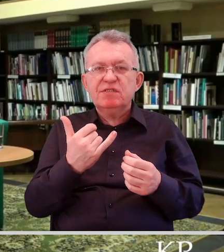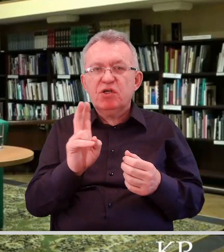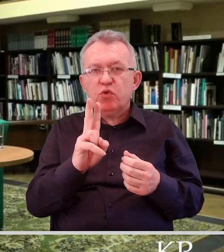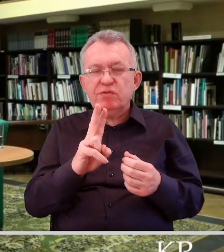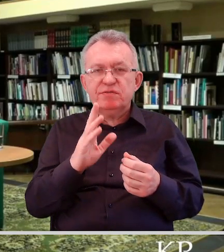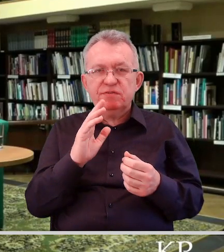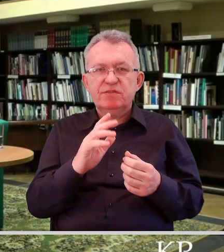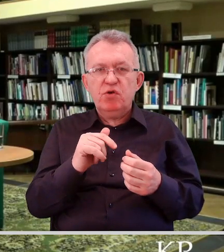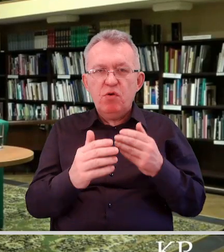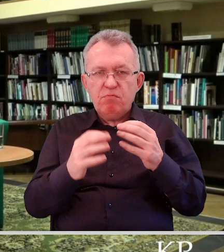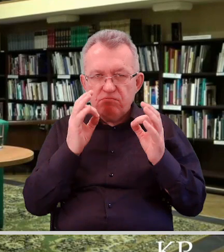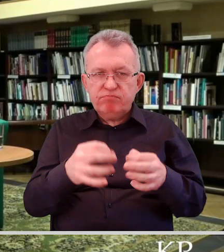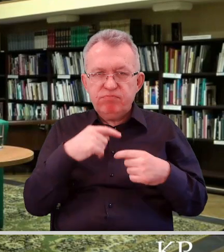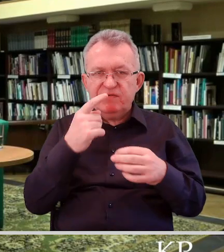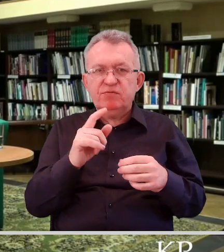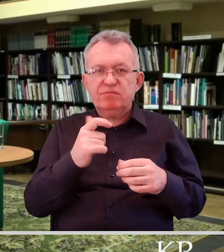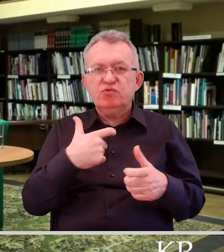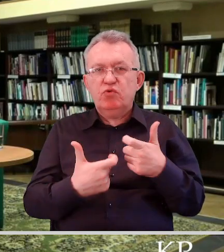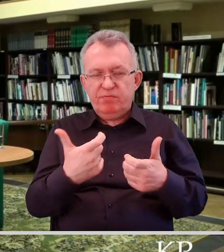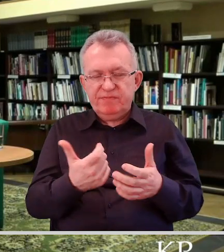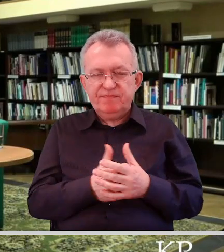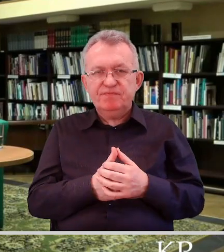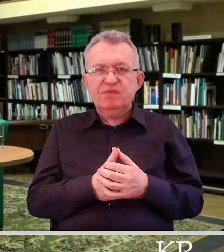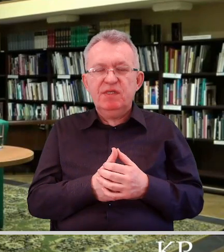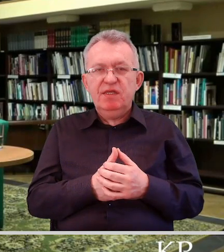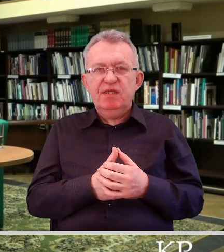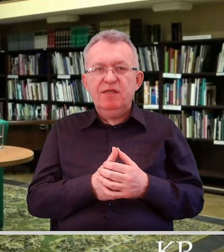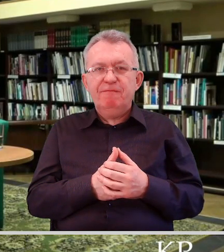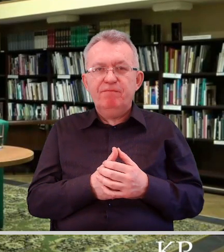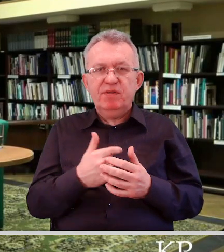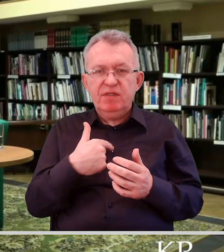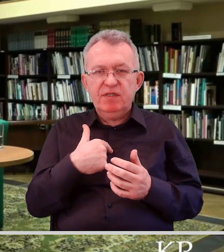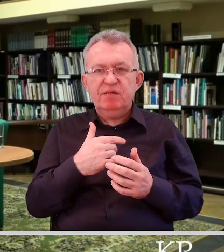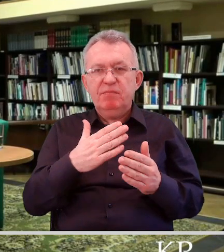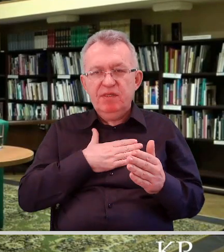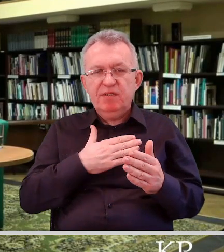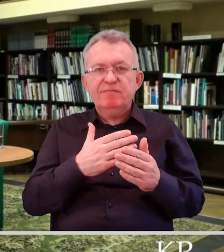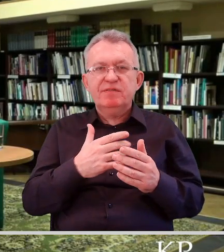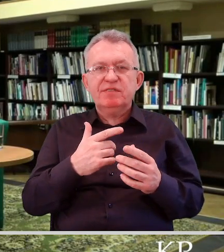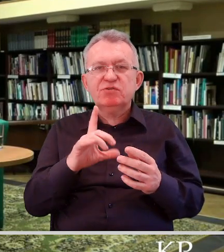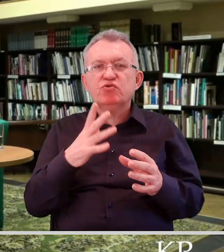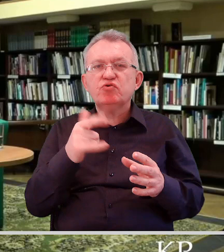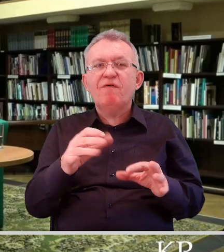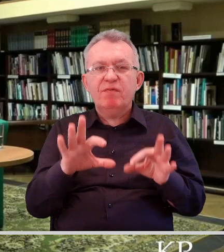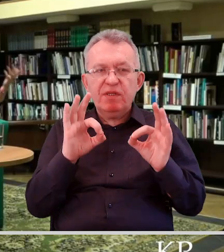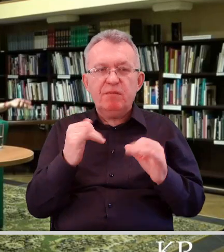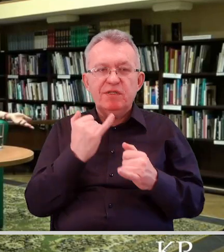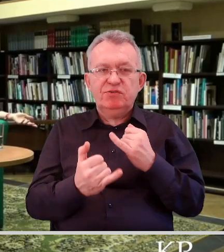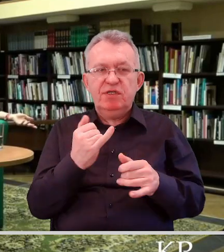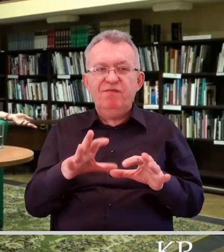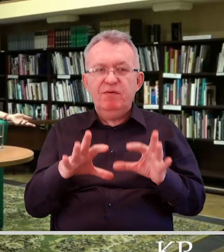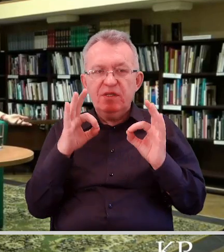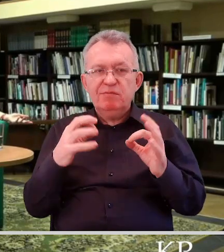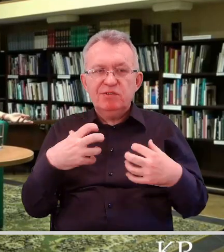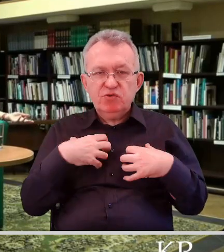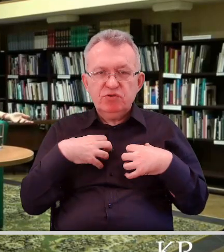żeby ktoś określił się w ten sposób. Natomiast no mnie, tak jak mówię, zależy co wybieramy, bo jeżeli wybieramy